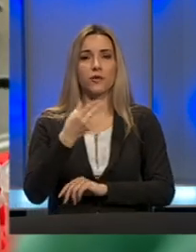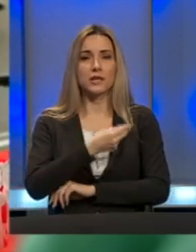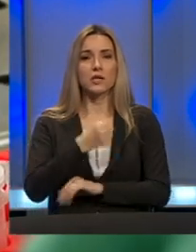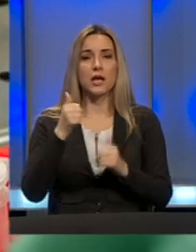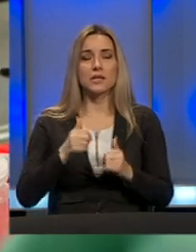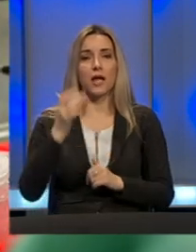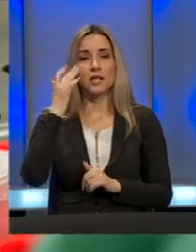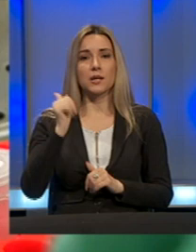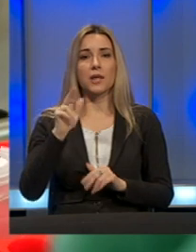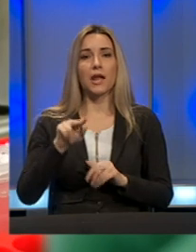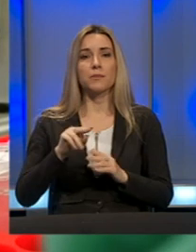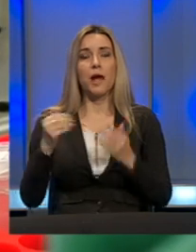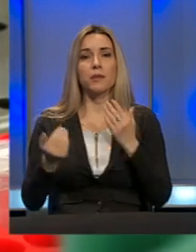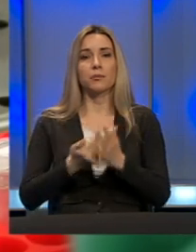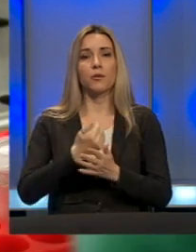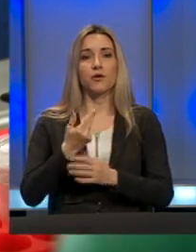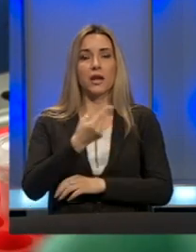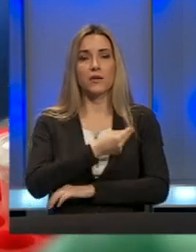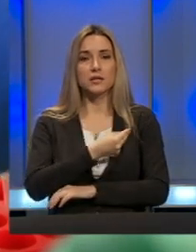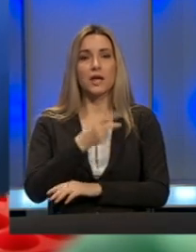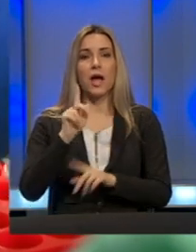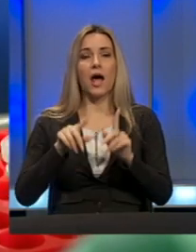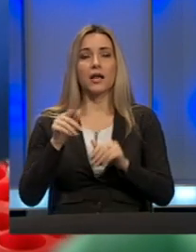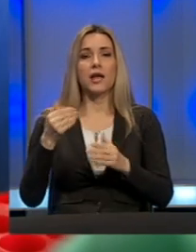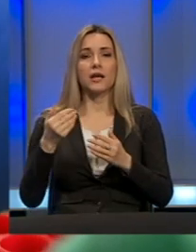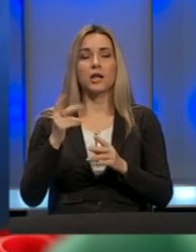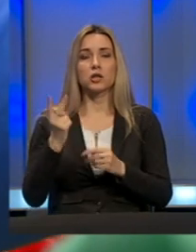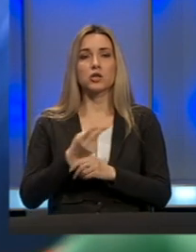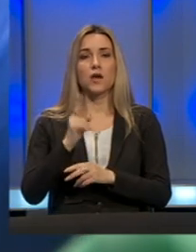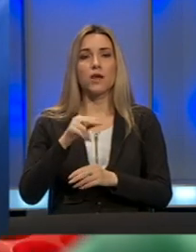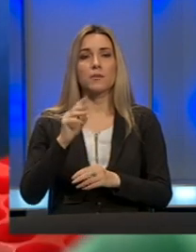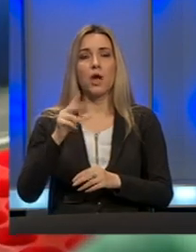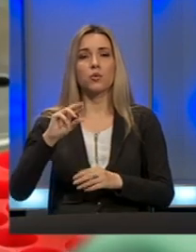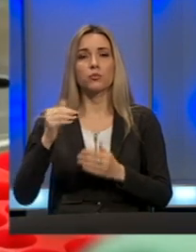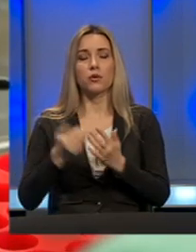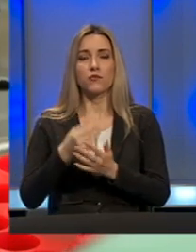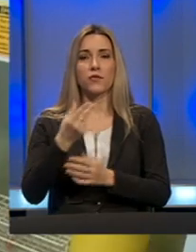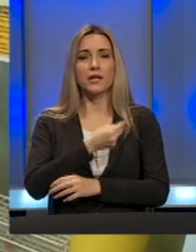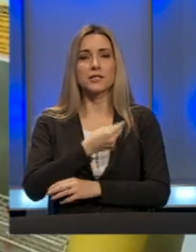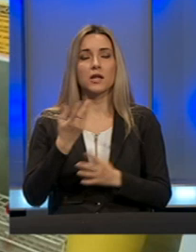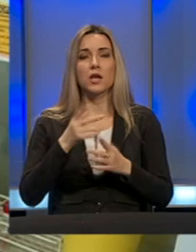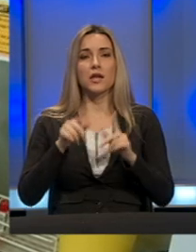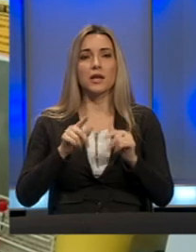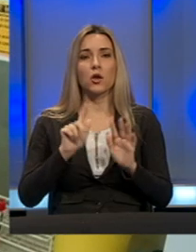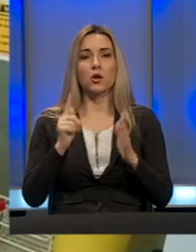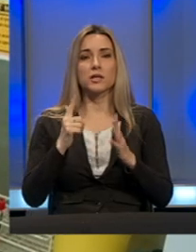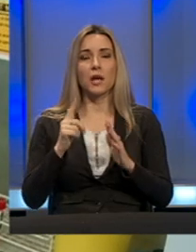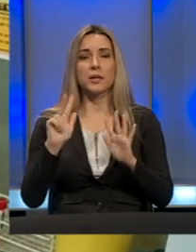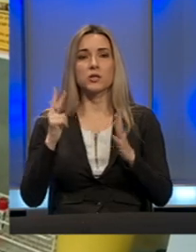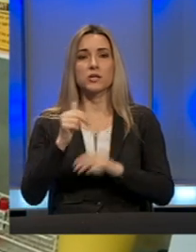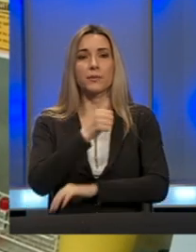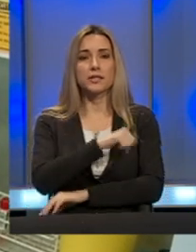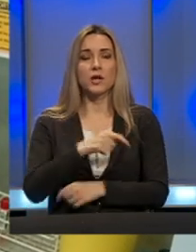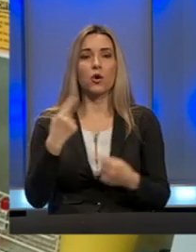Sad ne znam da li ima revakcinacije, mislim da nema, ali neke države zapravo imaju revakcinaciju negdje oko 17. 18.